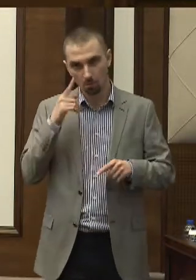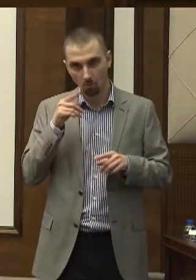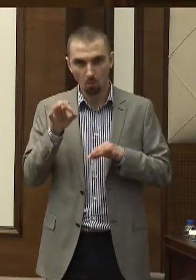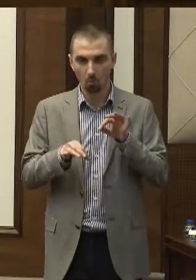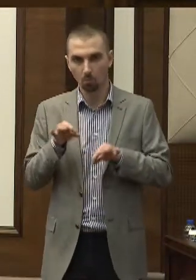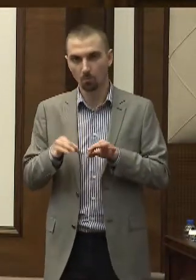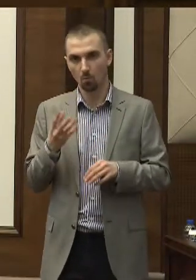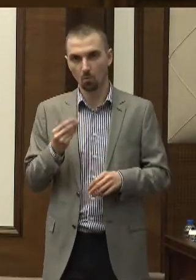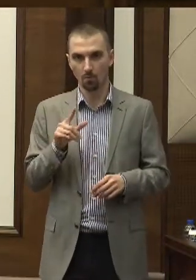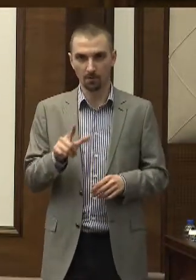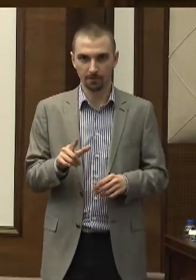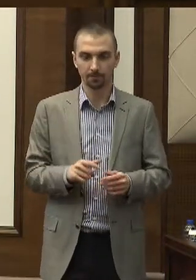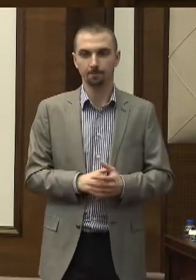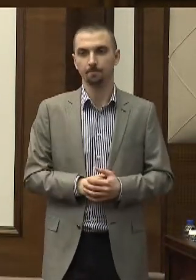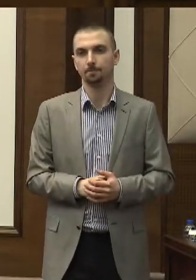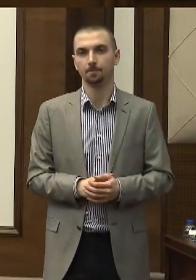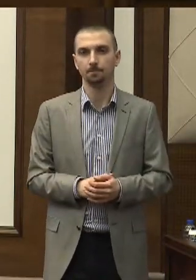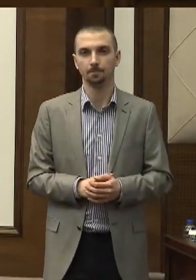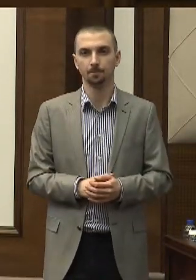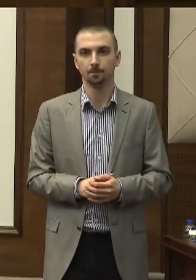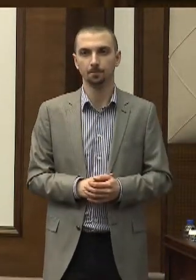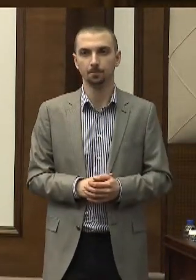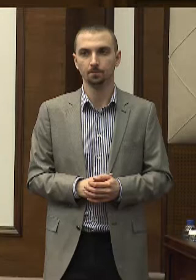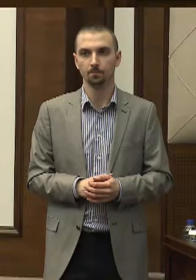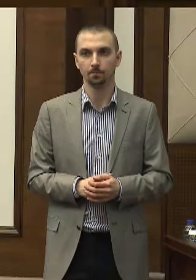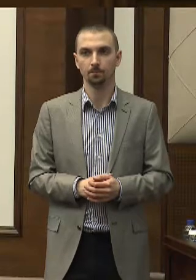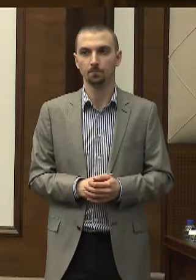da güvencimiz tamdır. İlgili imar komisyonu ve